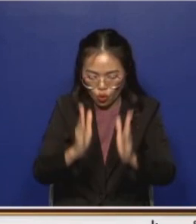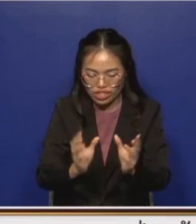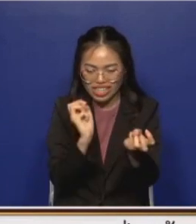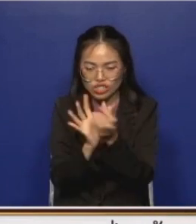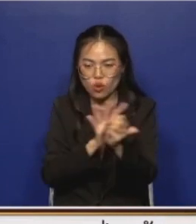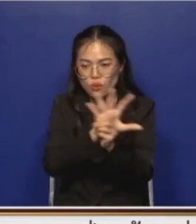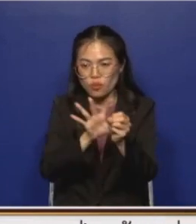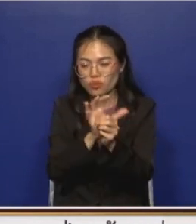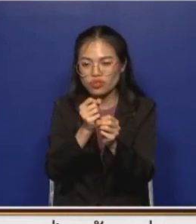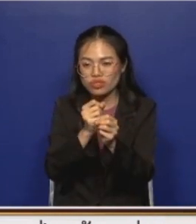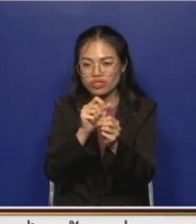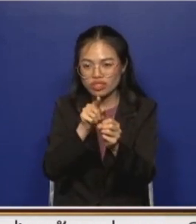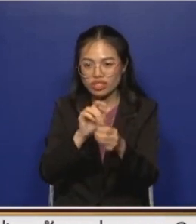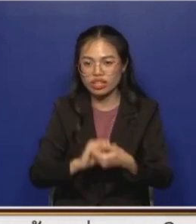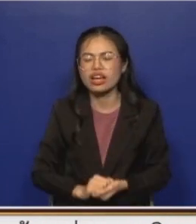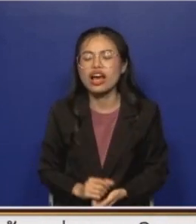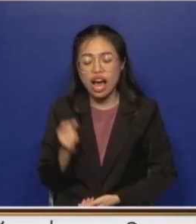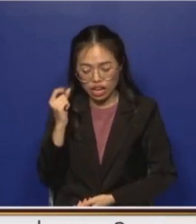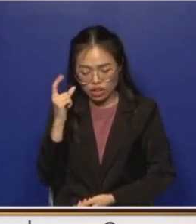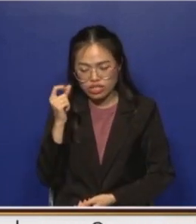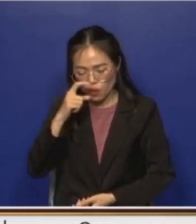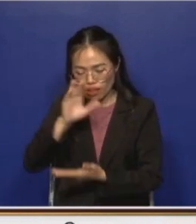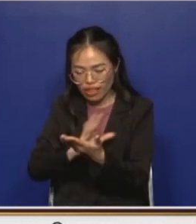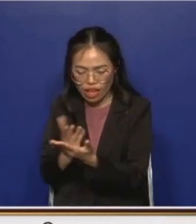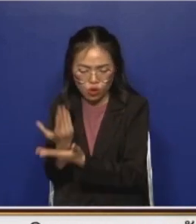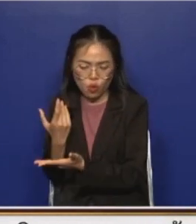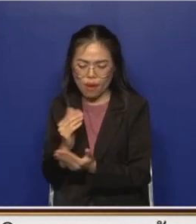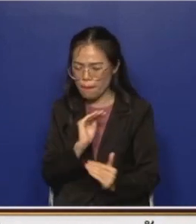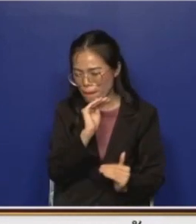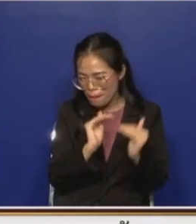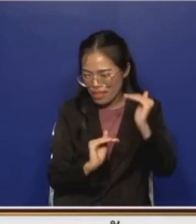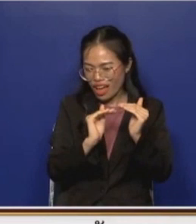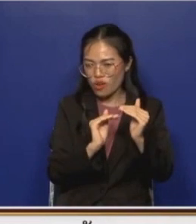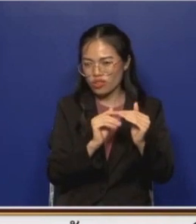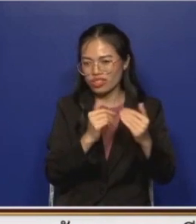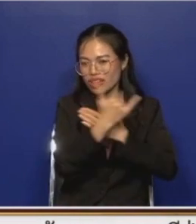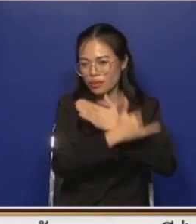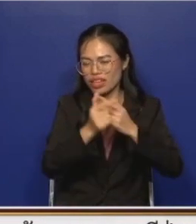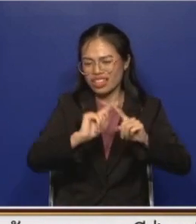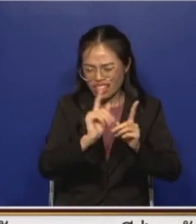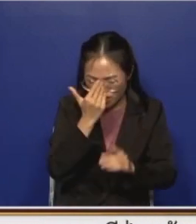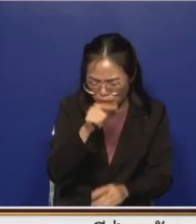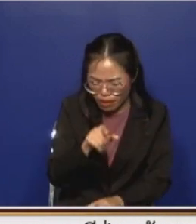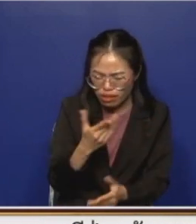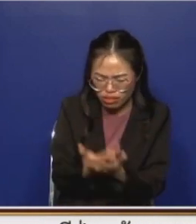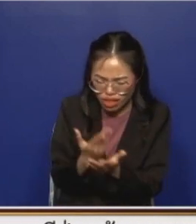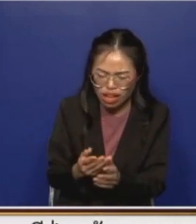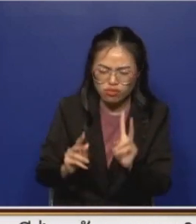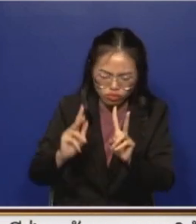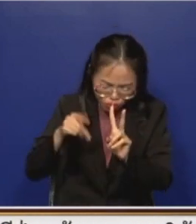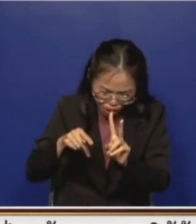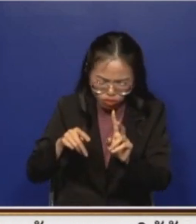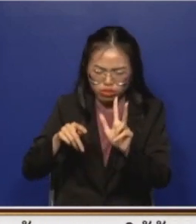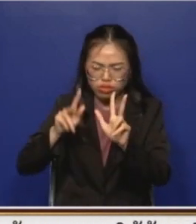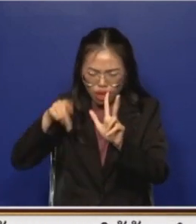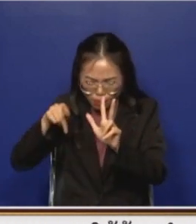องตาก่อนการค้าออนไลน์เราทำไมไม่ไฮเทคฮะท่านเรามันขัดกันหมดไหมฮะเงิน4ล้านล้านให้เข